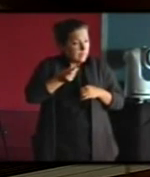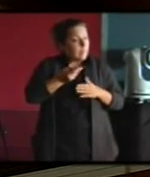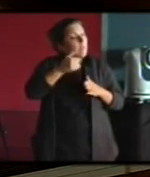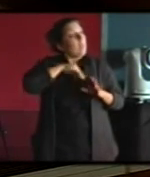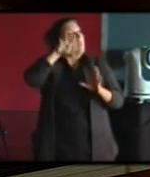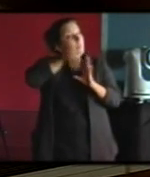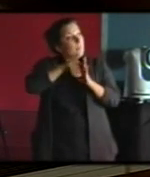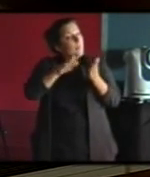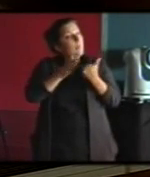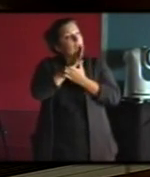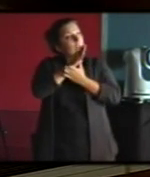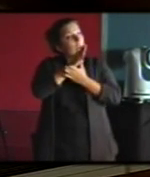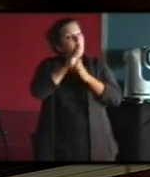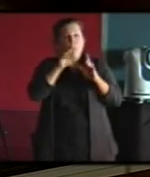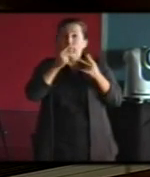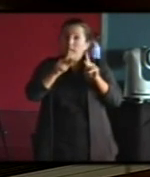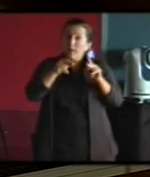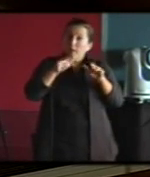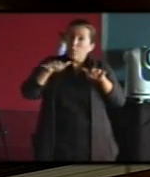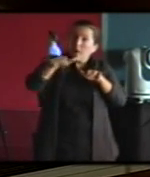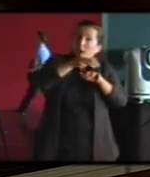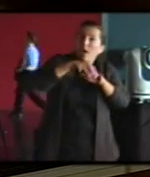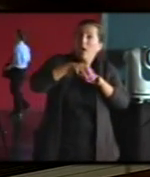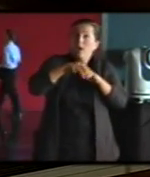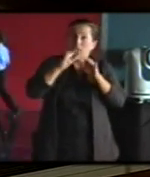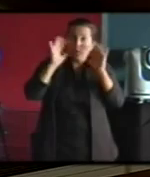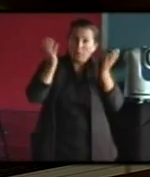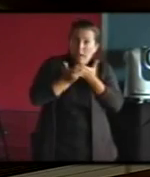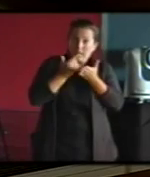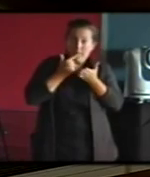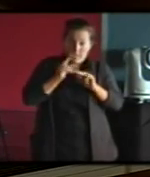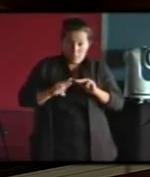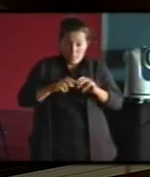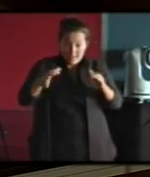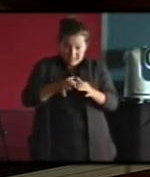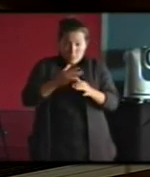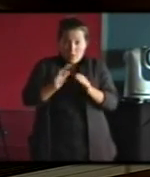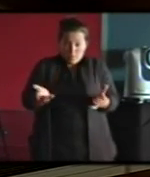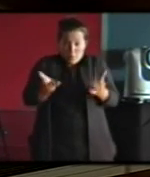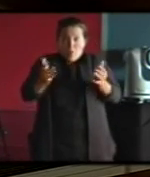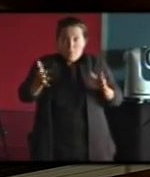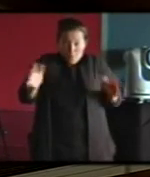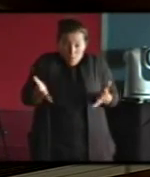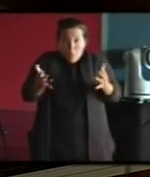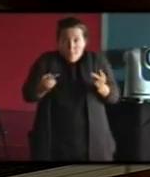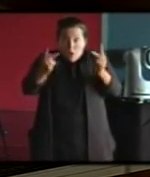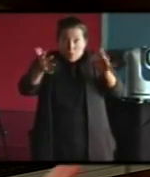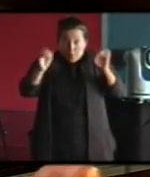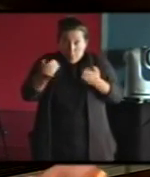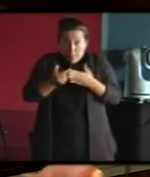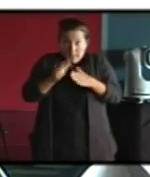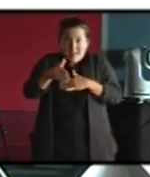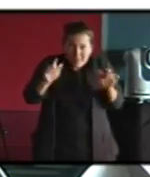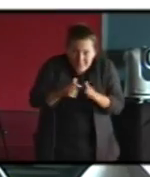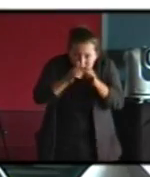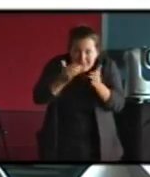le projet urbain global de la revalorisation potentielle du territoire lui-même avant de s'intéresser à l'immeuble lui-même. Voilà. Donc l'idée, c'est que